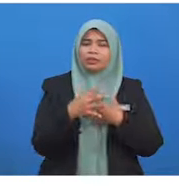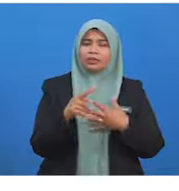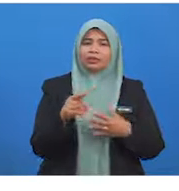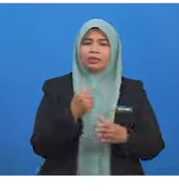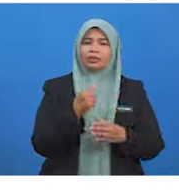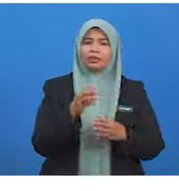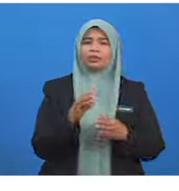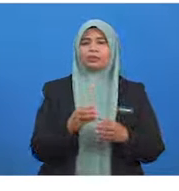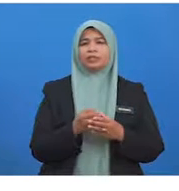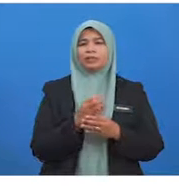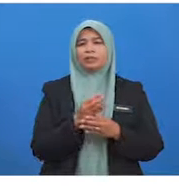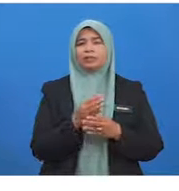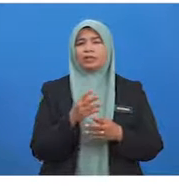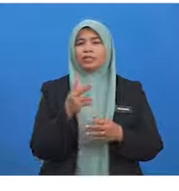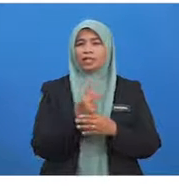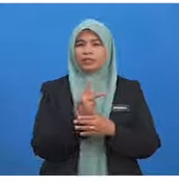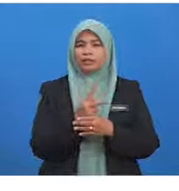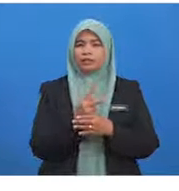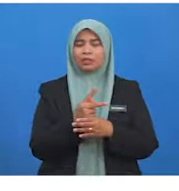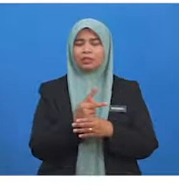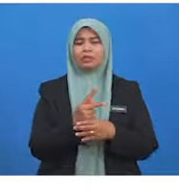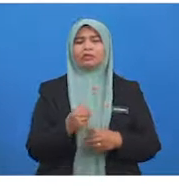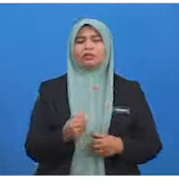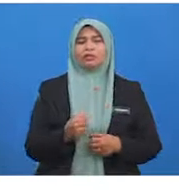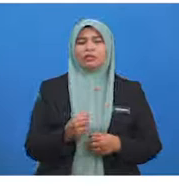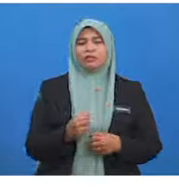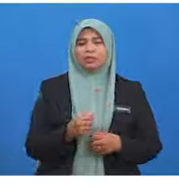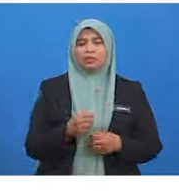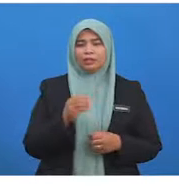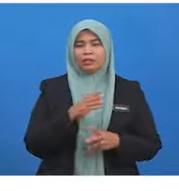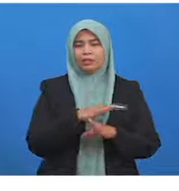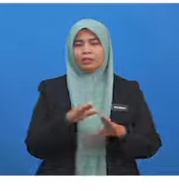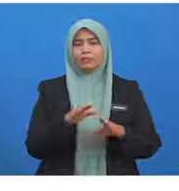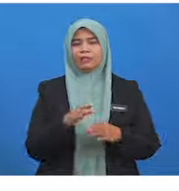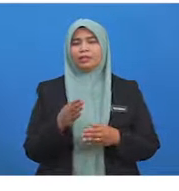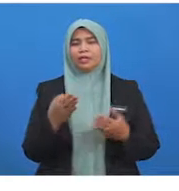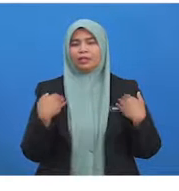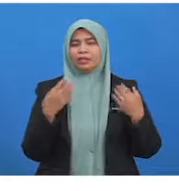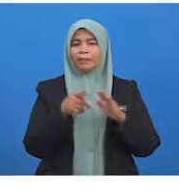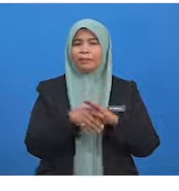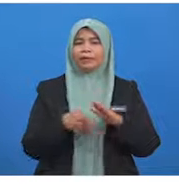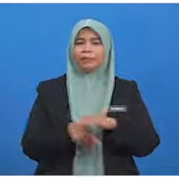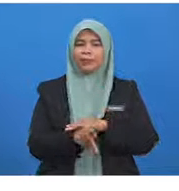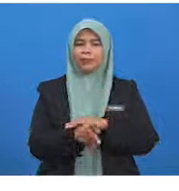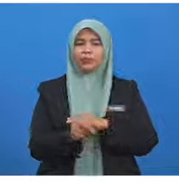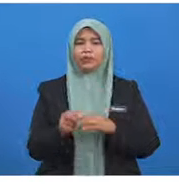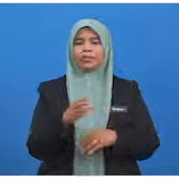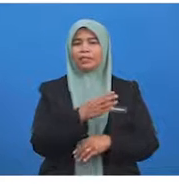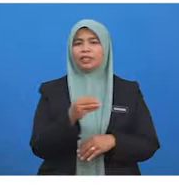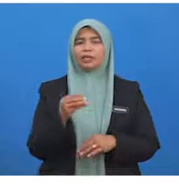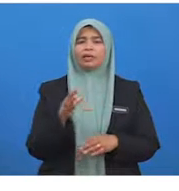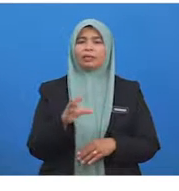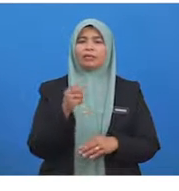sahaja tanpa sebarang pembunuhan atau tak ambil harta orang, maka dia wajar dibuang